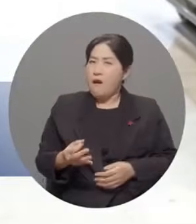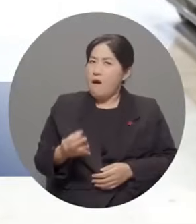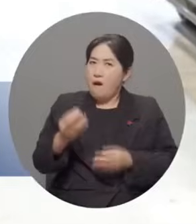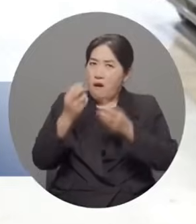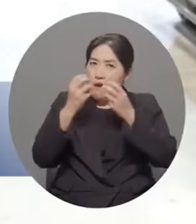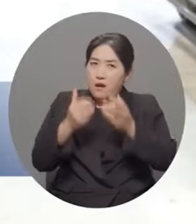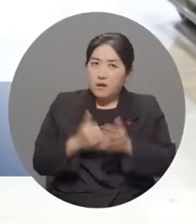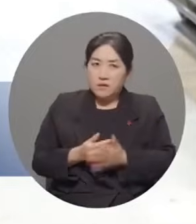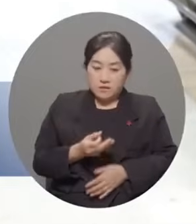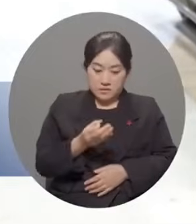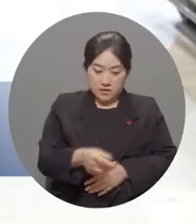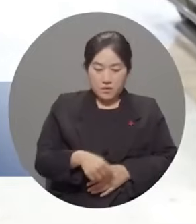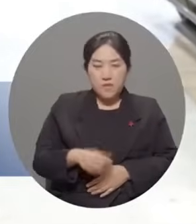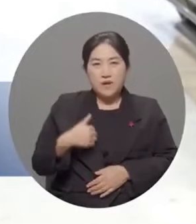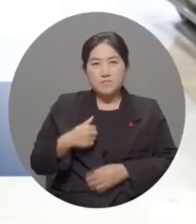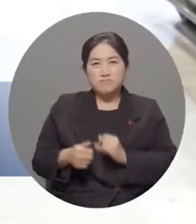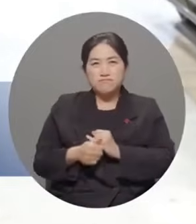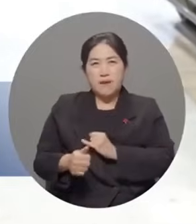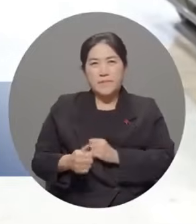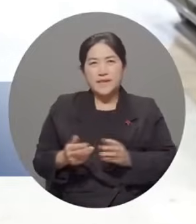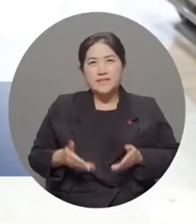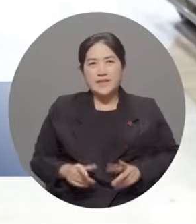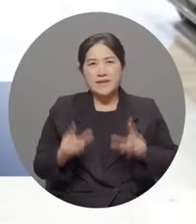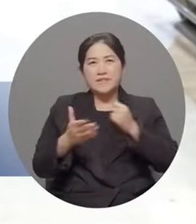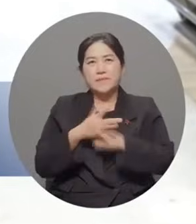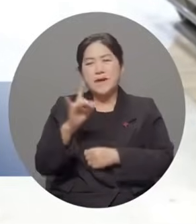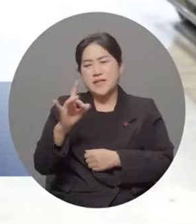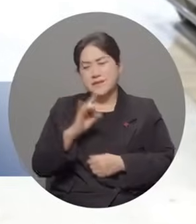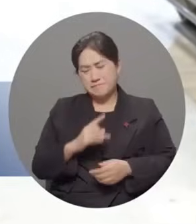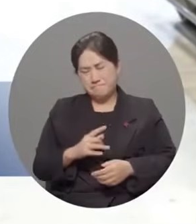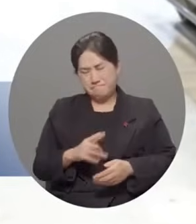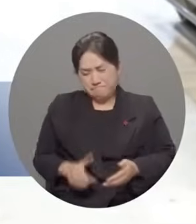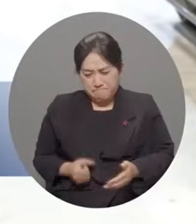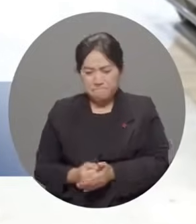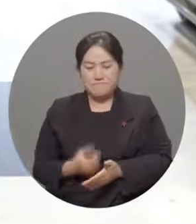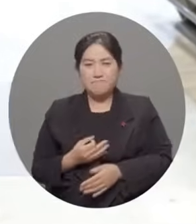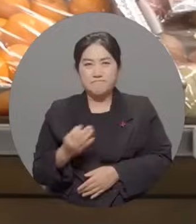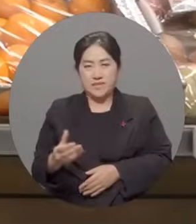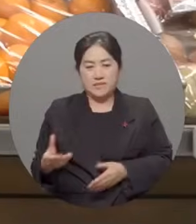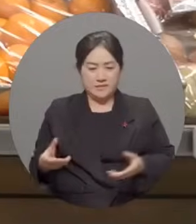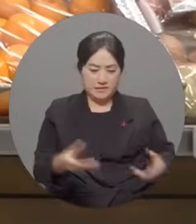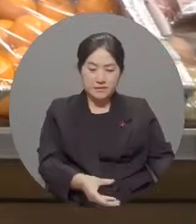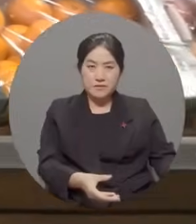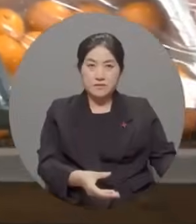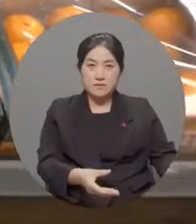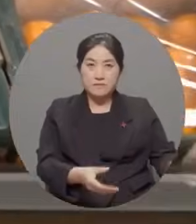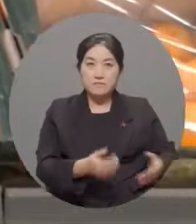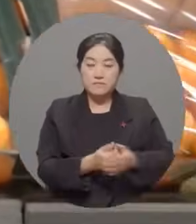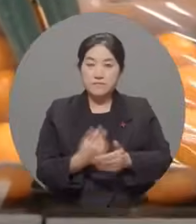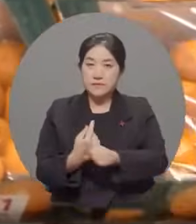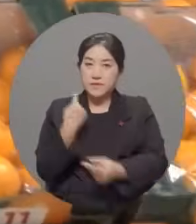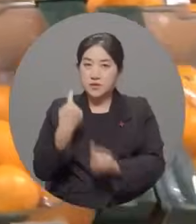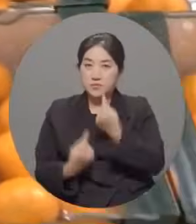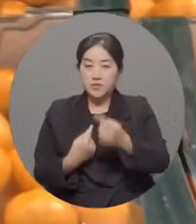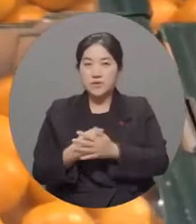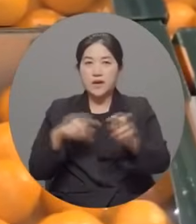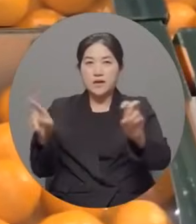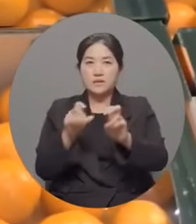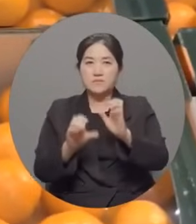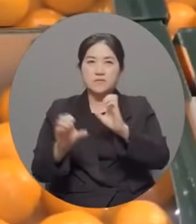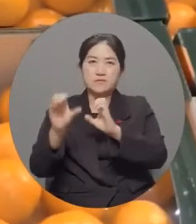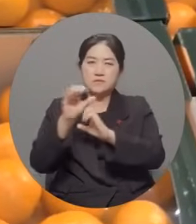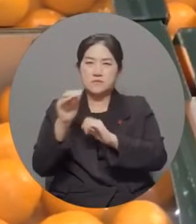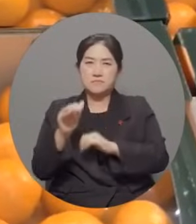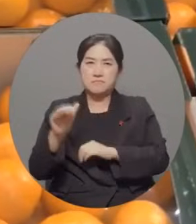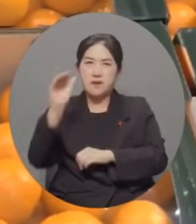이것도 우리 아빠 생일이어서 하나 샀어요. 큰맘 먹고 샀어요. 지난해보다 20% 넘게